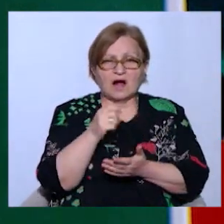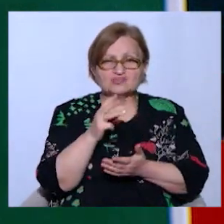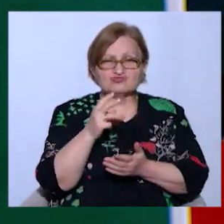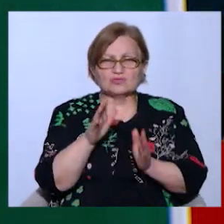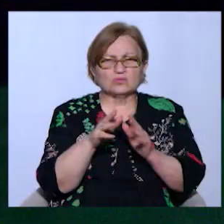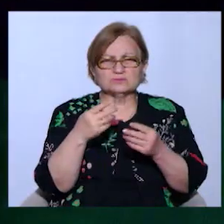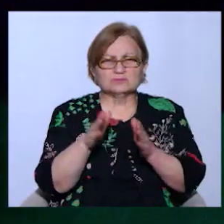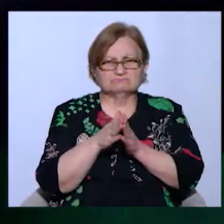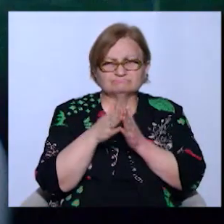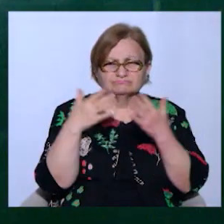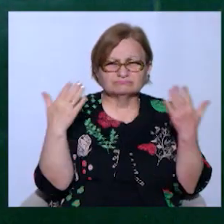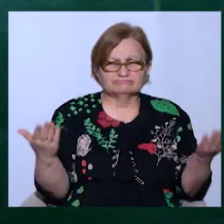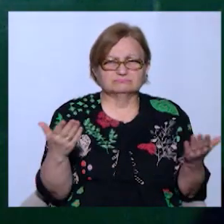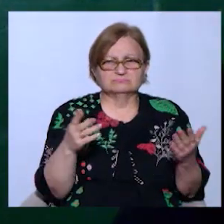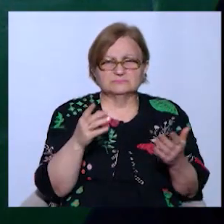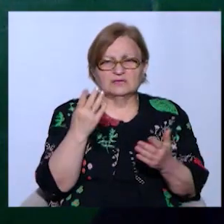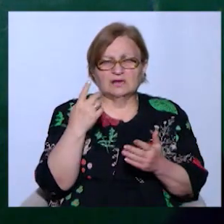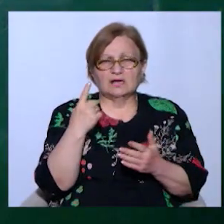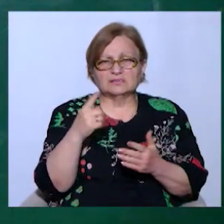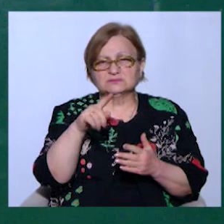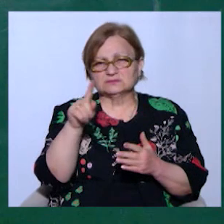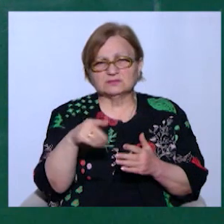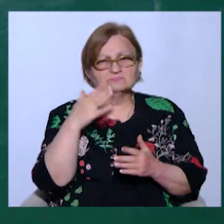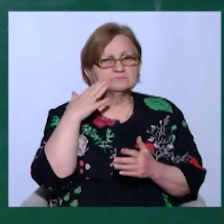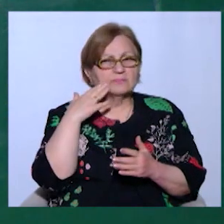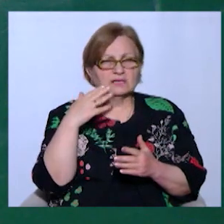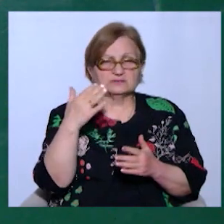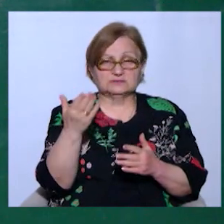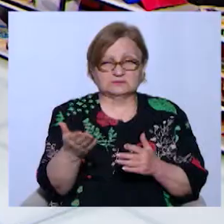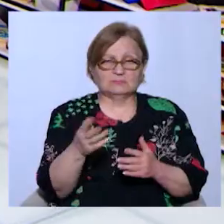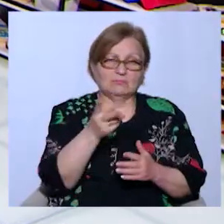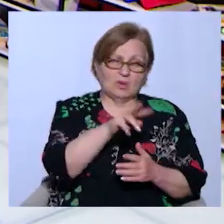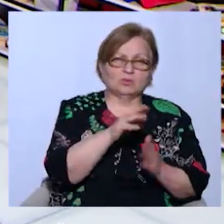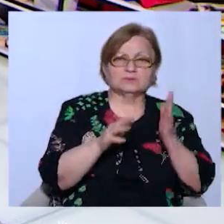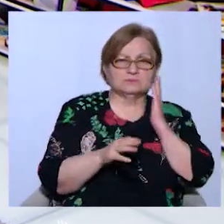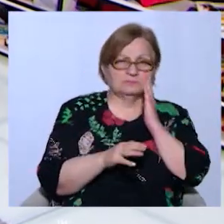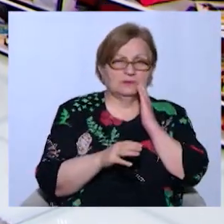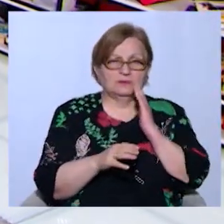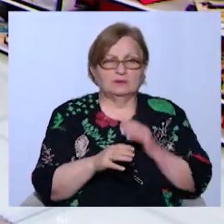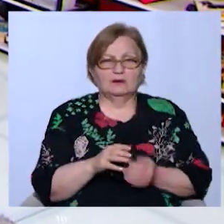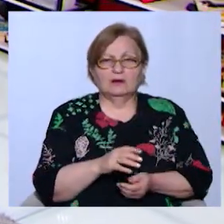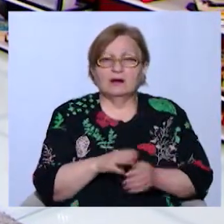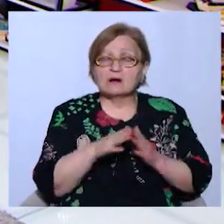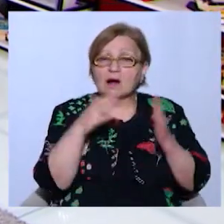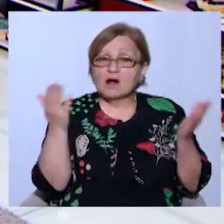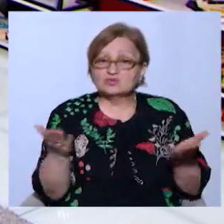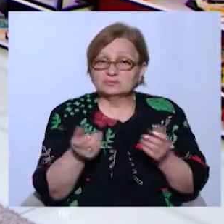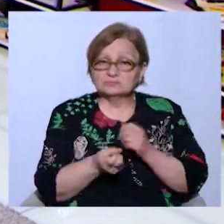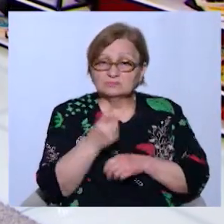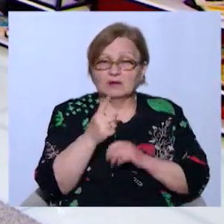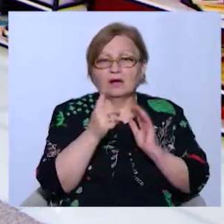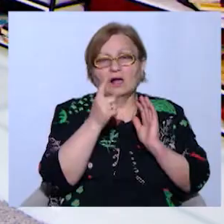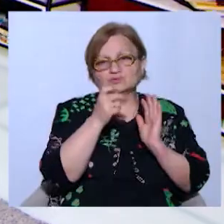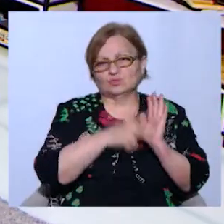რომ არის ერთი მართი კუთხე და მეორე მართი კუთხე. მაშ გაშლილი კუთხე ყოფილა